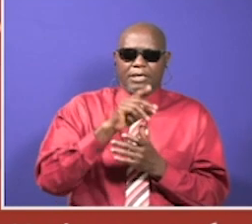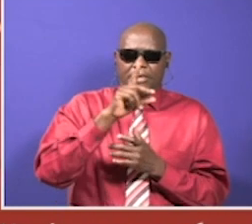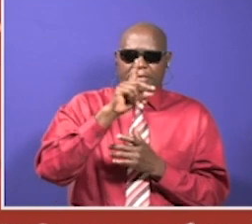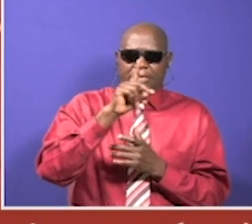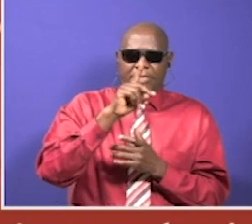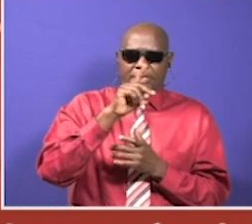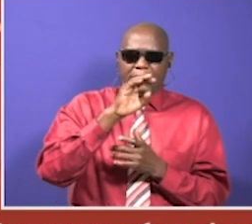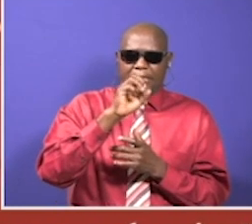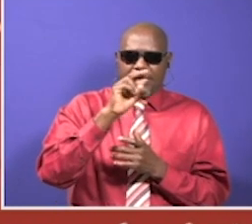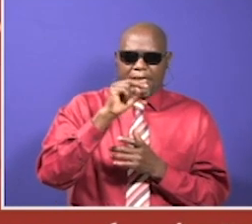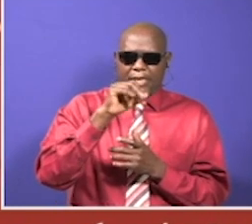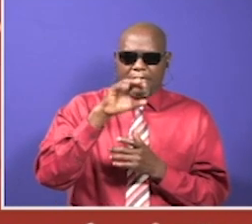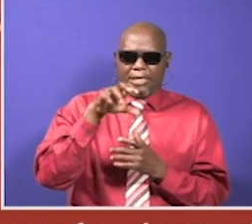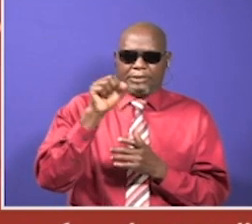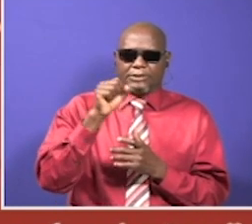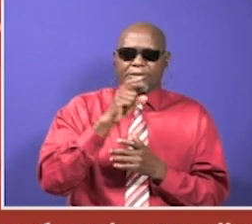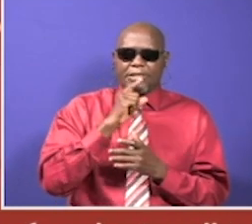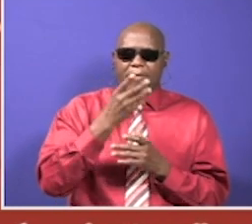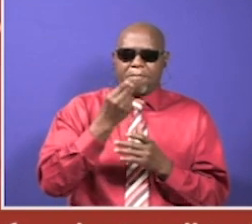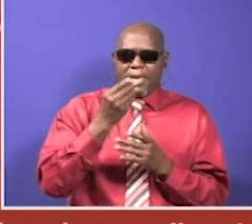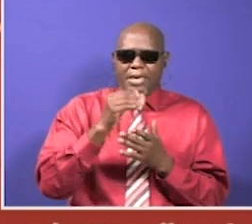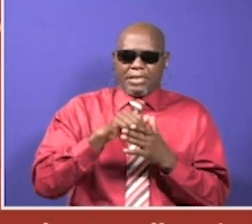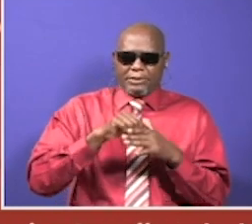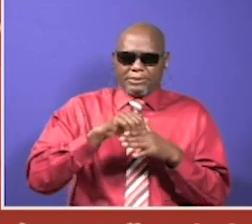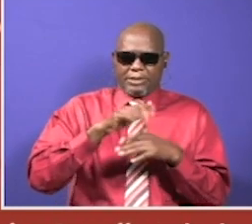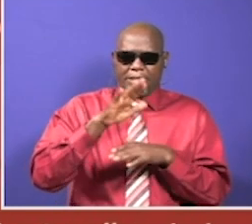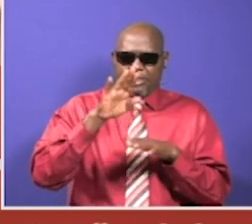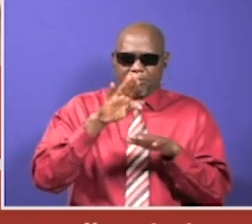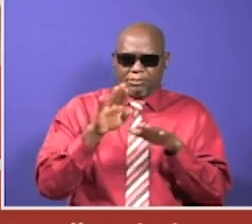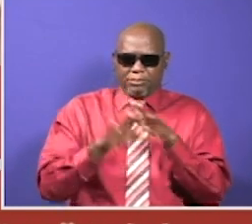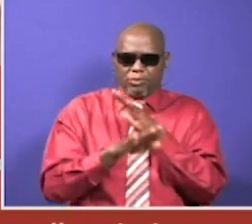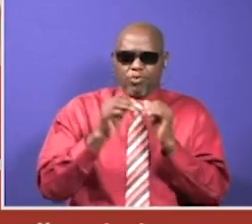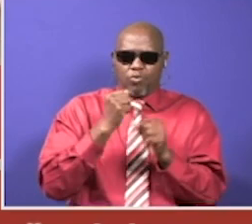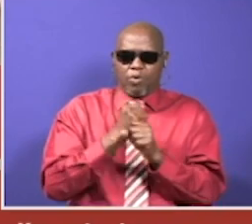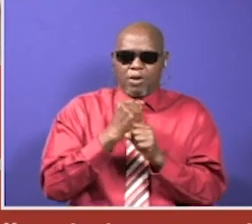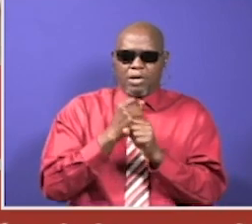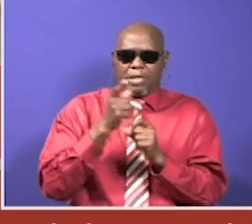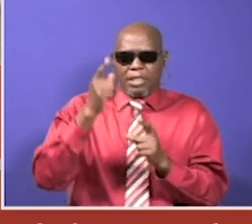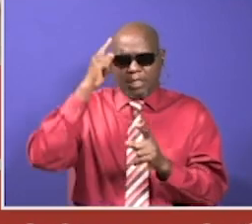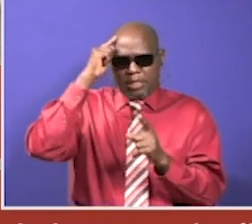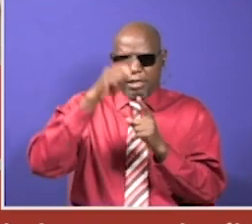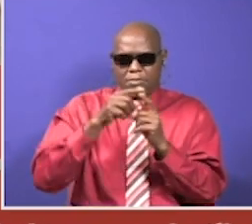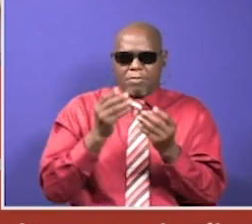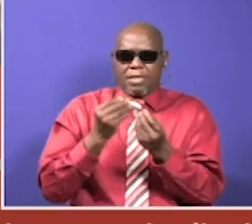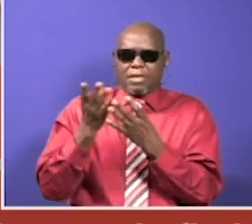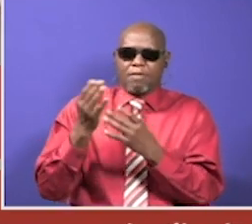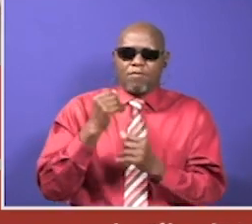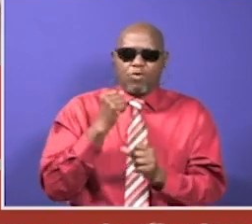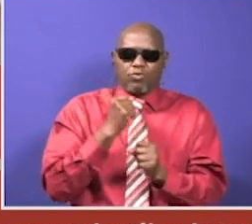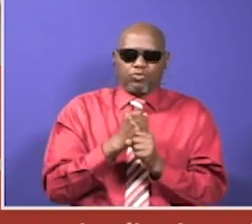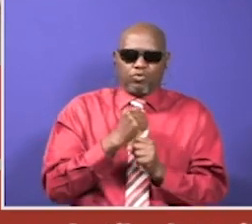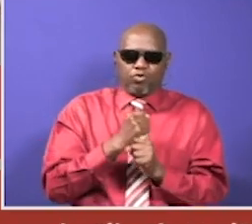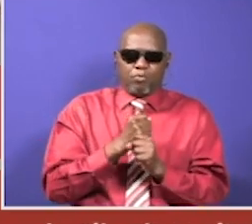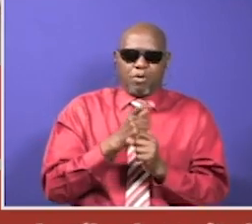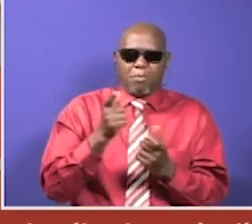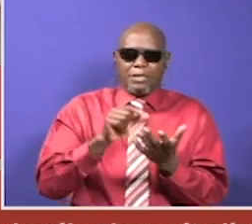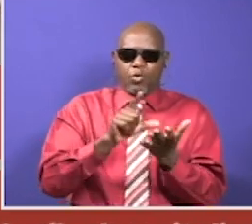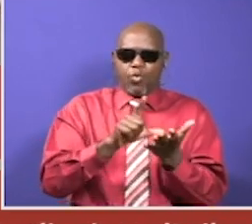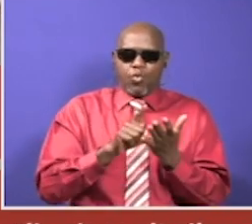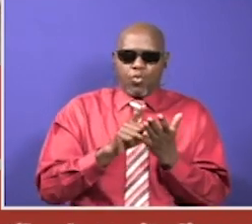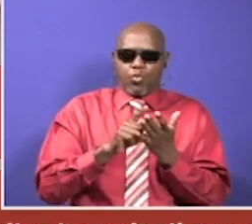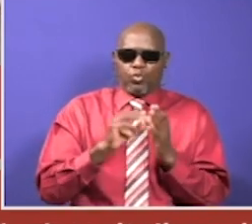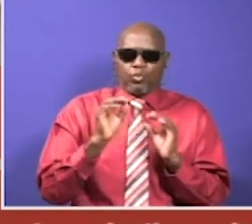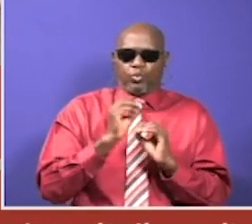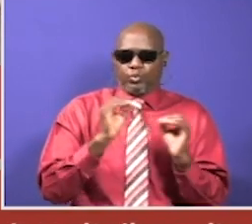pesa zilizotumwa kwa naibu gavana zilikusudiwa kumpatia kazi, akisisitiza kwamba hazikukusudiwa kulipa mkopo wowote ule.